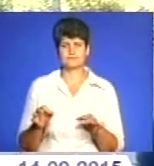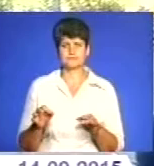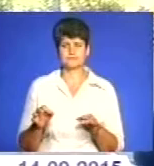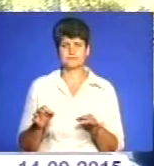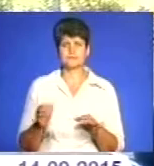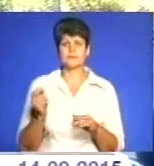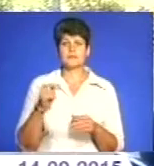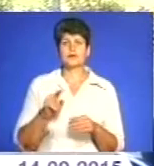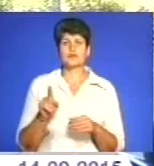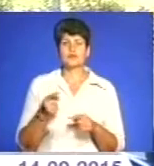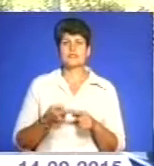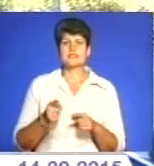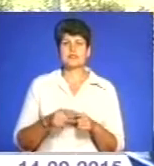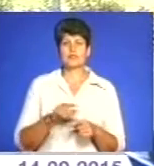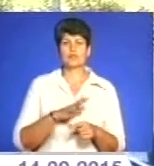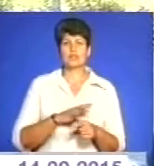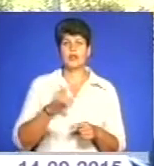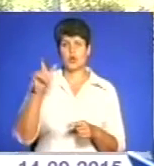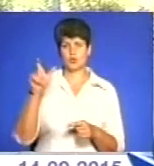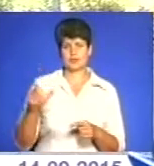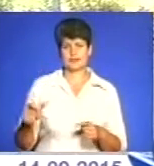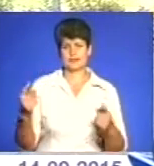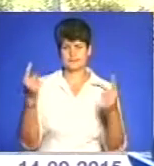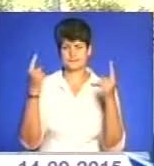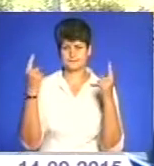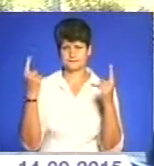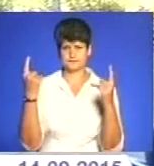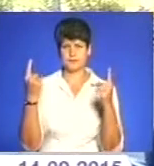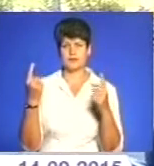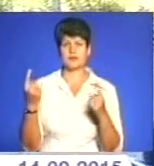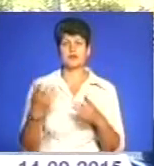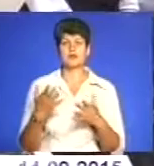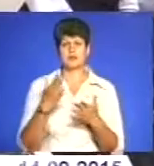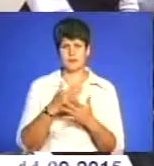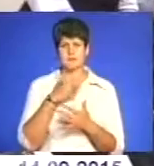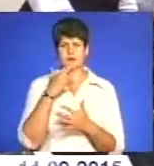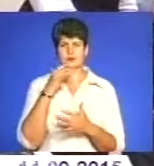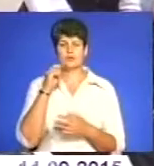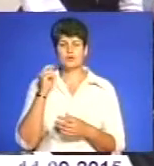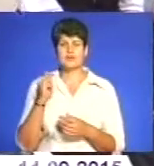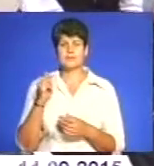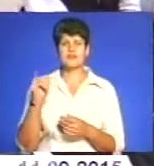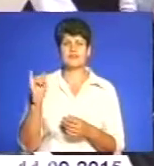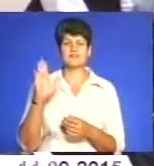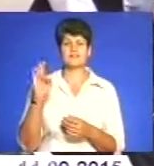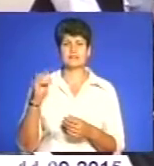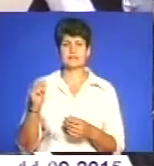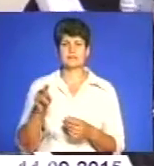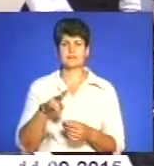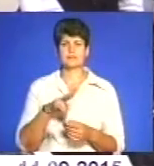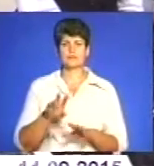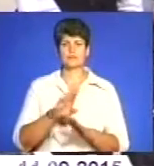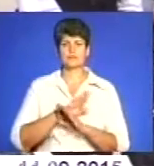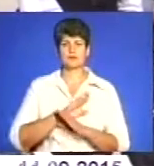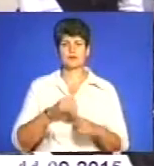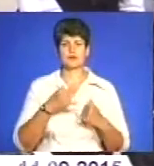Так що це була людина велика, яких дуже багато у нас є на Україні. Іван Вітишин посмертно нагороджений